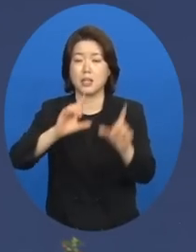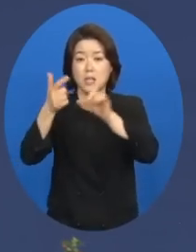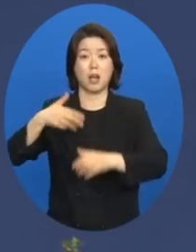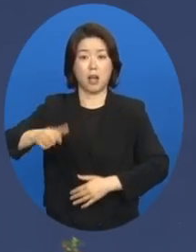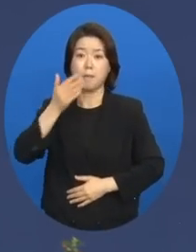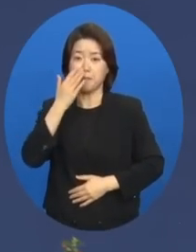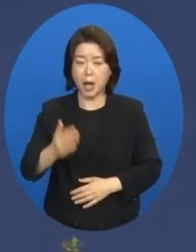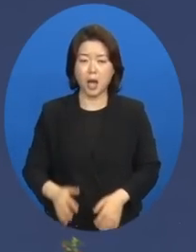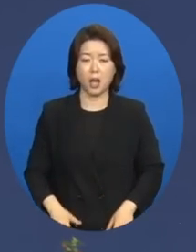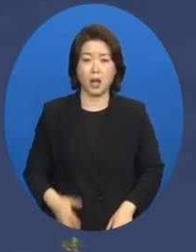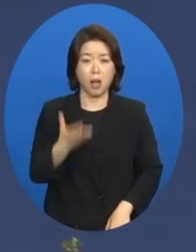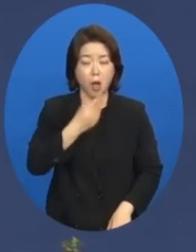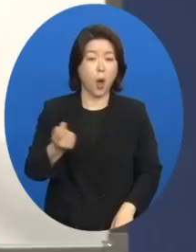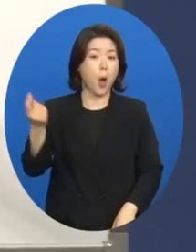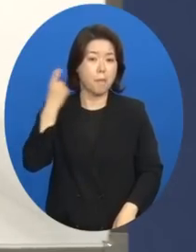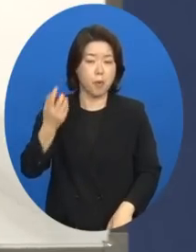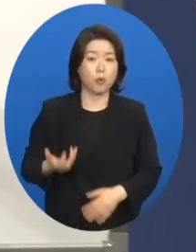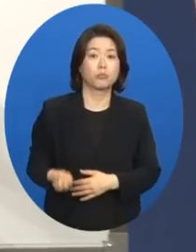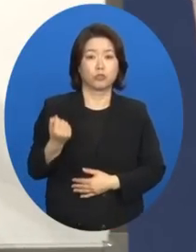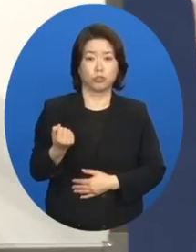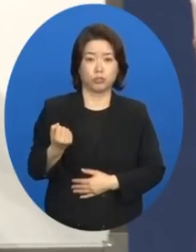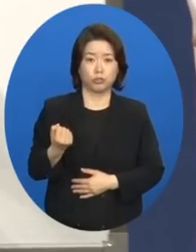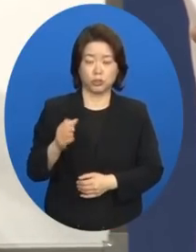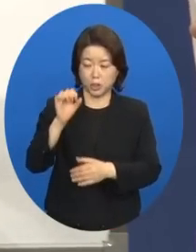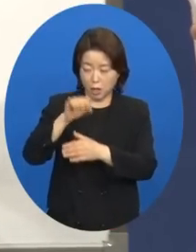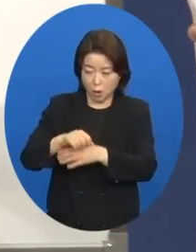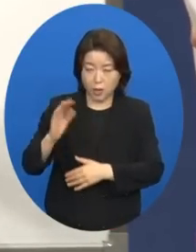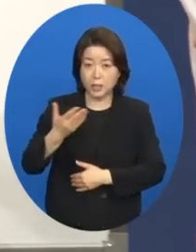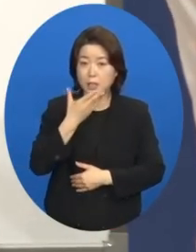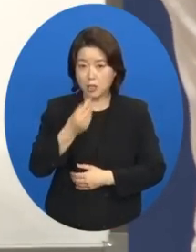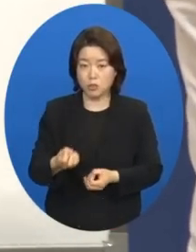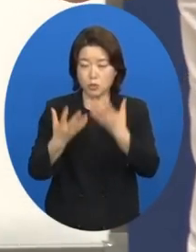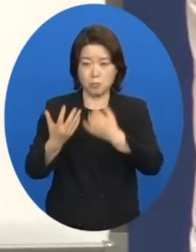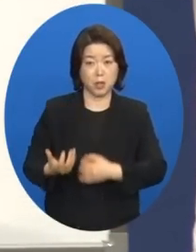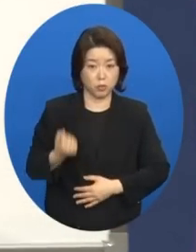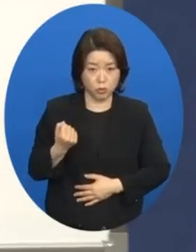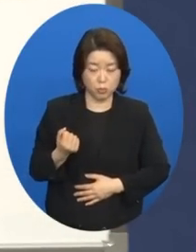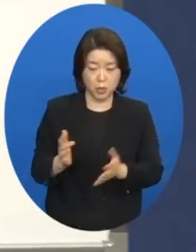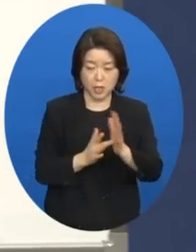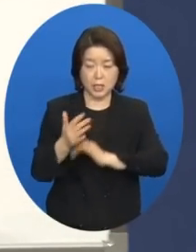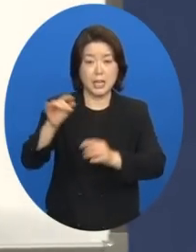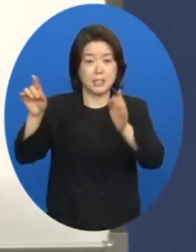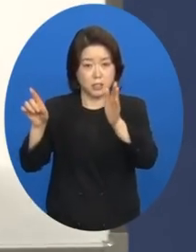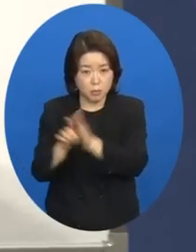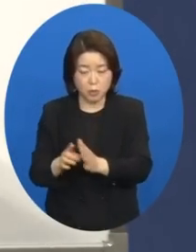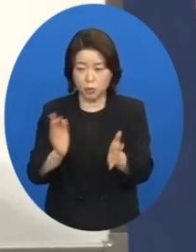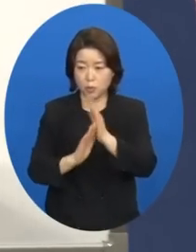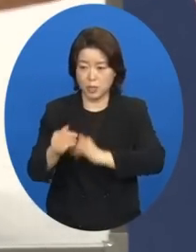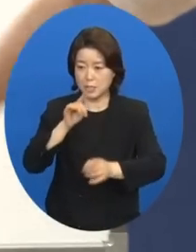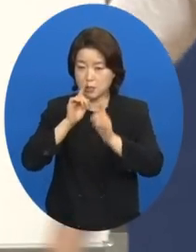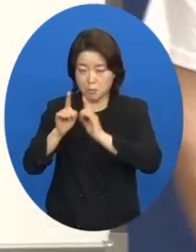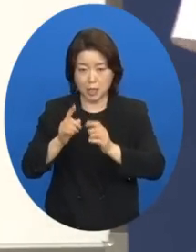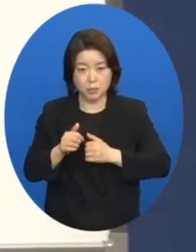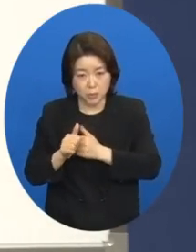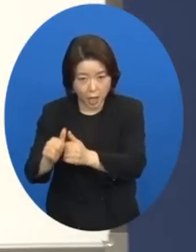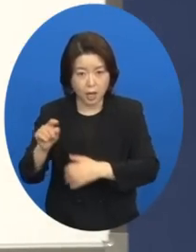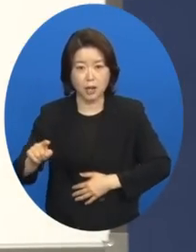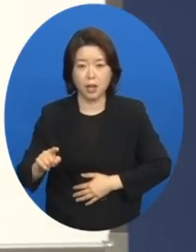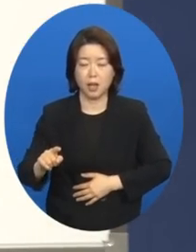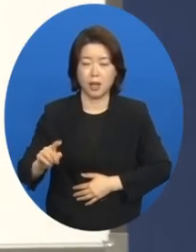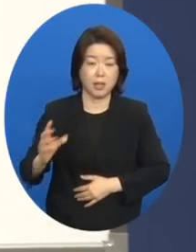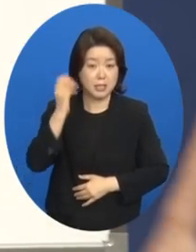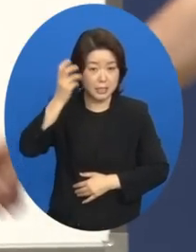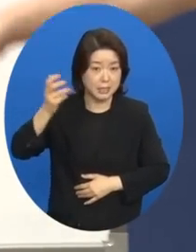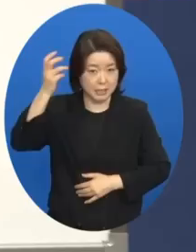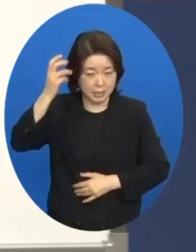있게 복음을 누리며 허락된 축복을 누리면서 예수를 믿고 예수만을 믿고 말씀을